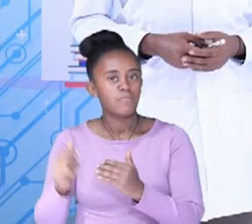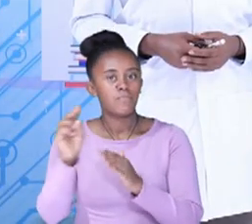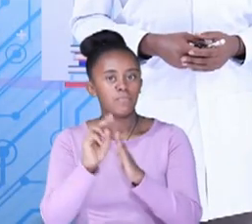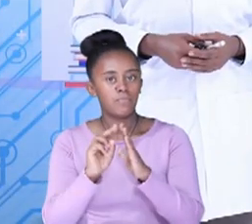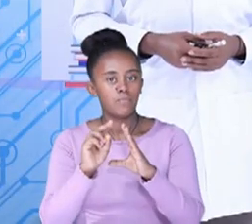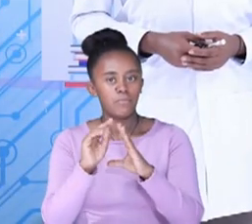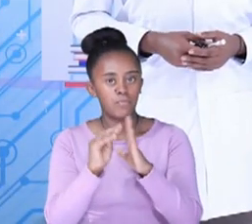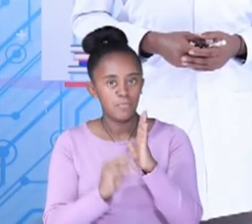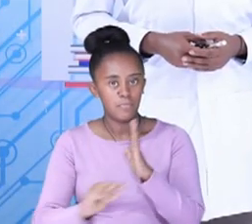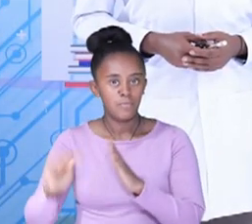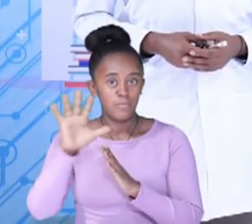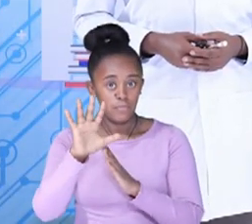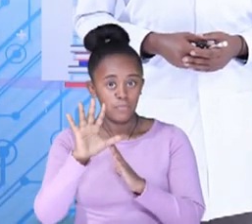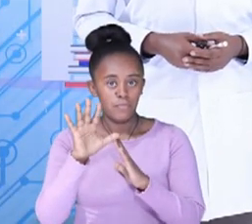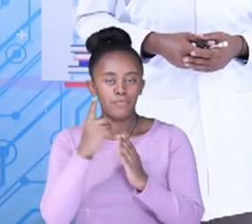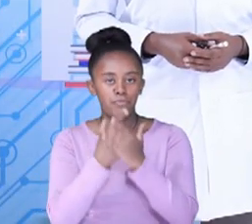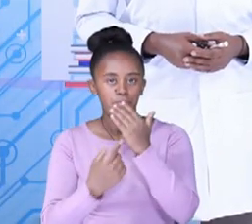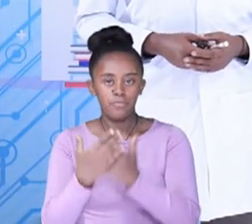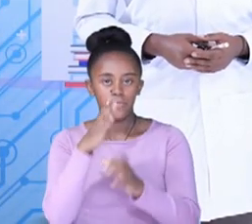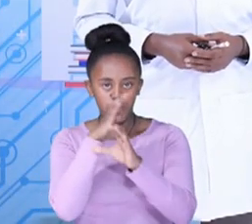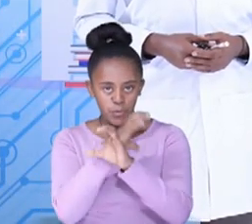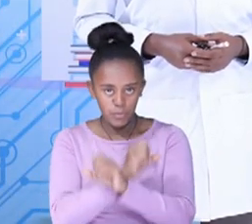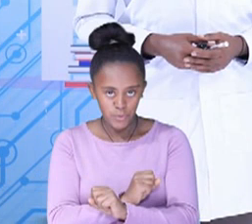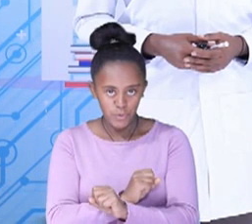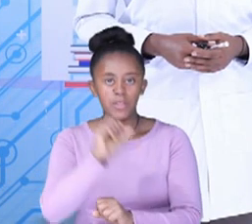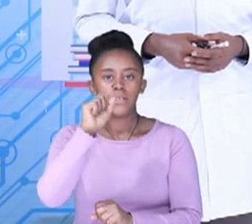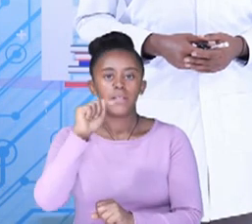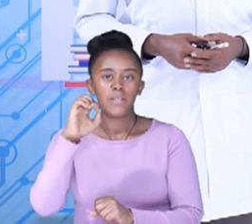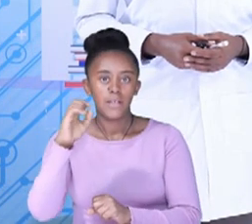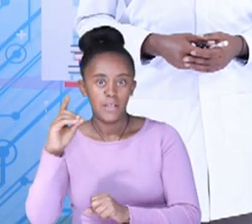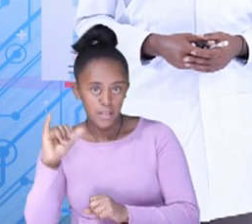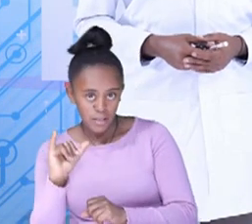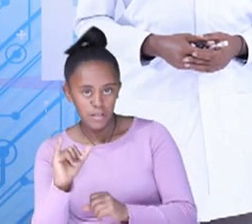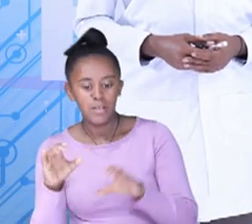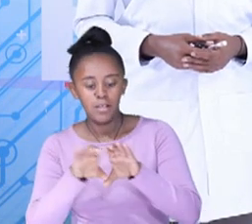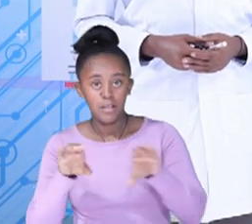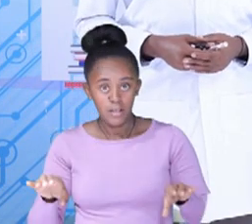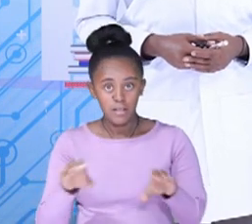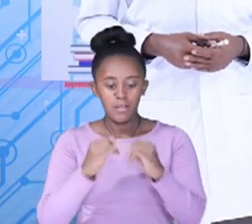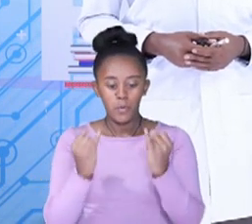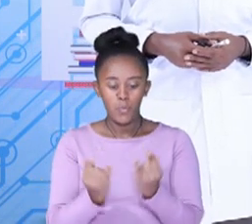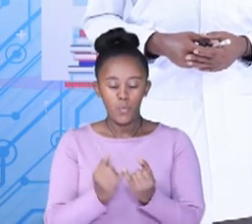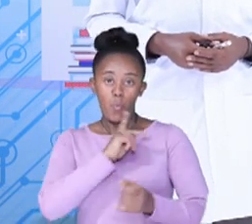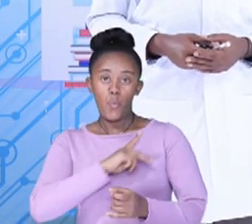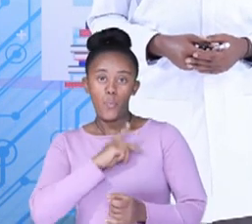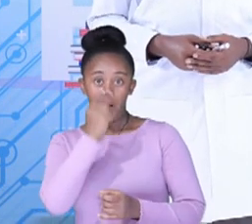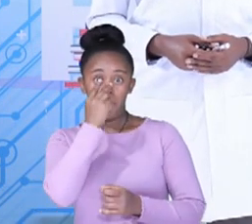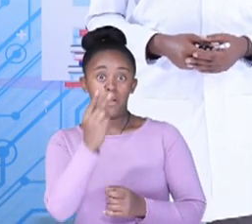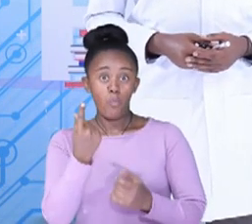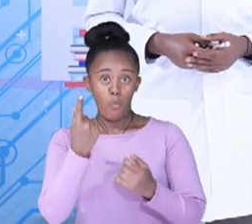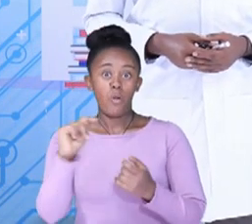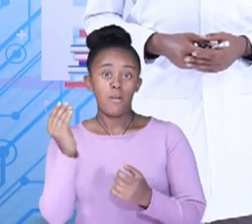ዲስከስ አድርገናል ይሄውም ስቴዲ ኤሌክትሪክ current and circuit property የሚለውን ለመመልከት